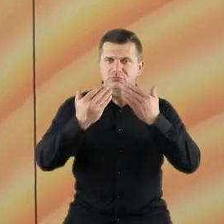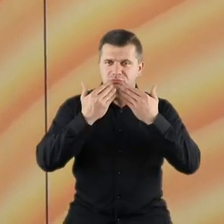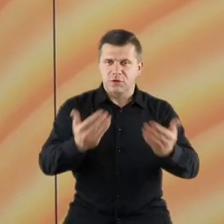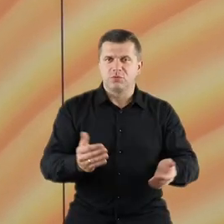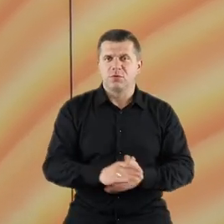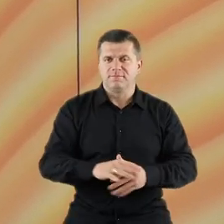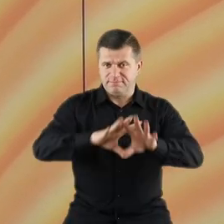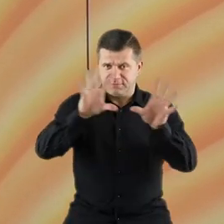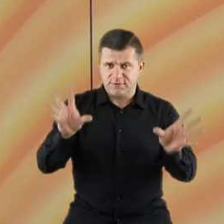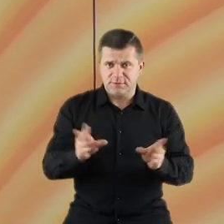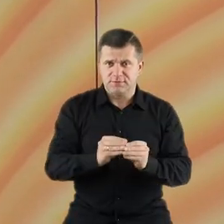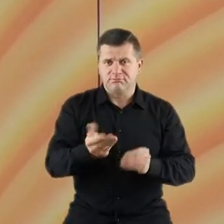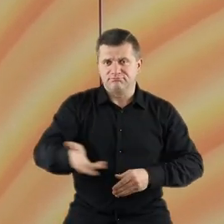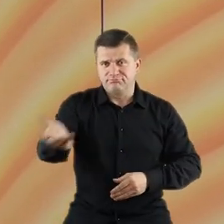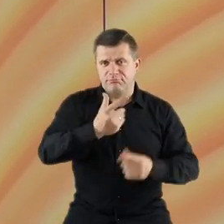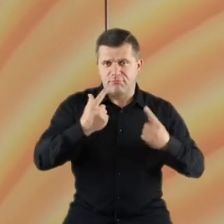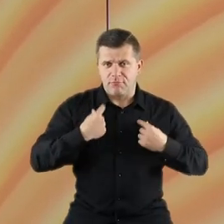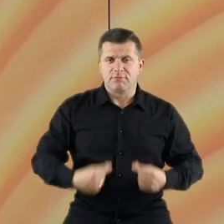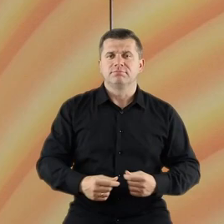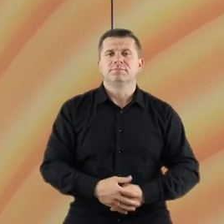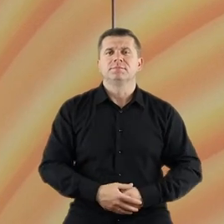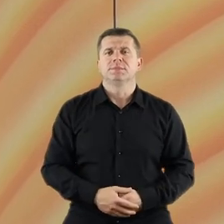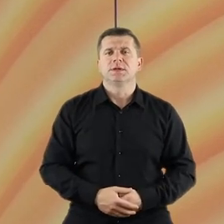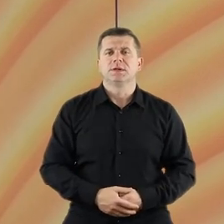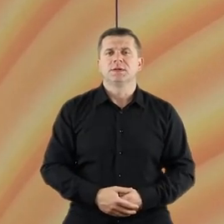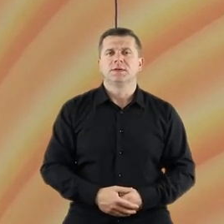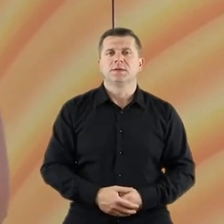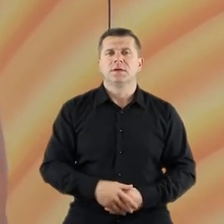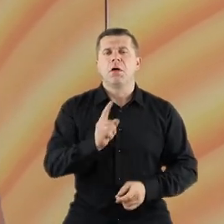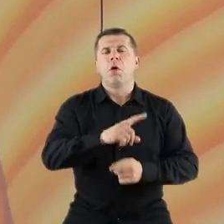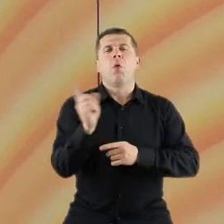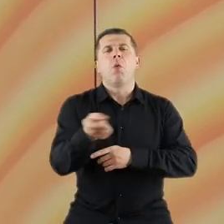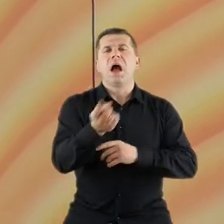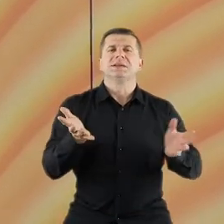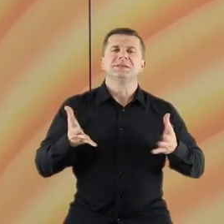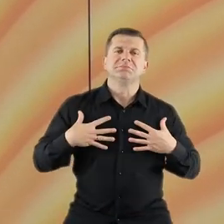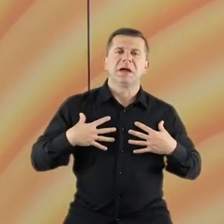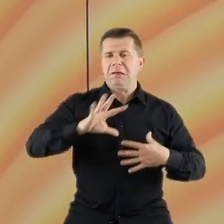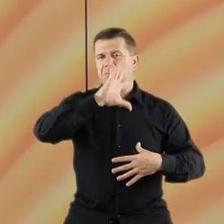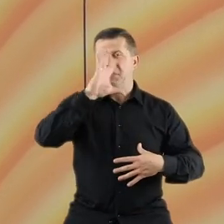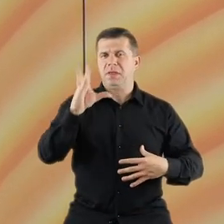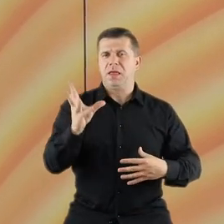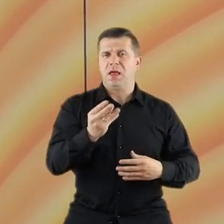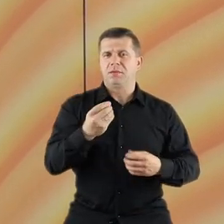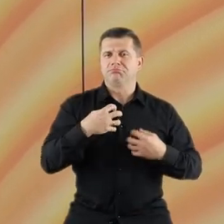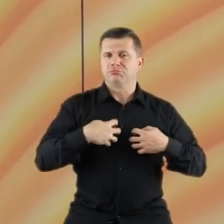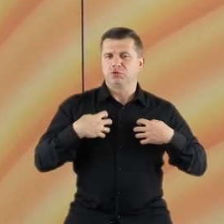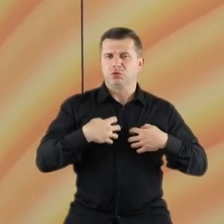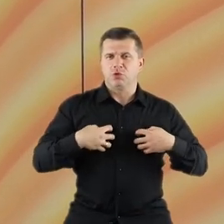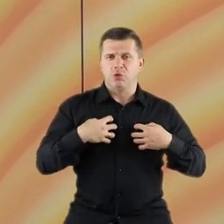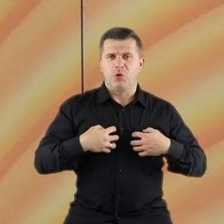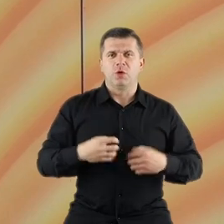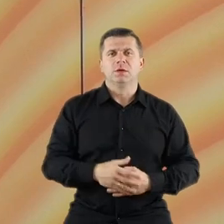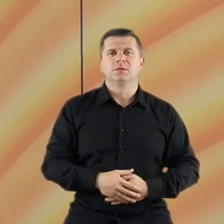dziękuję wszystkim państwu za to że zamiast spacerować po tak pięknych okolicznościach przyrody